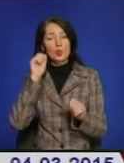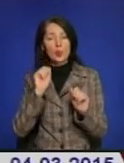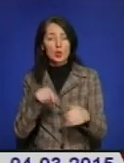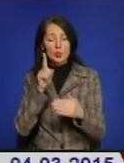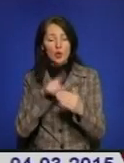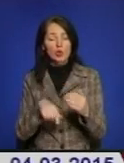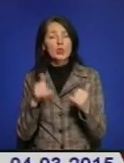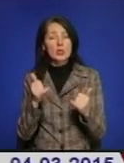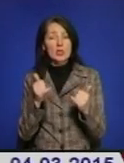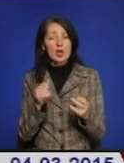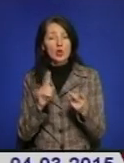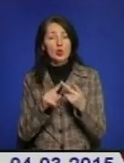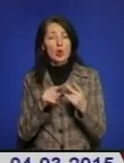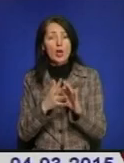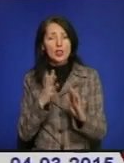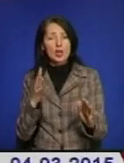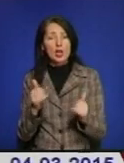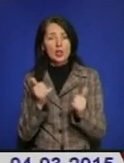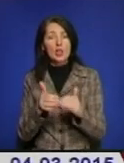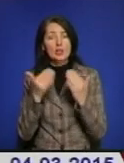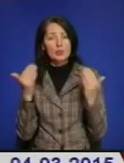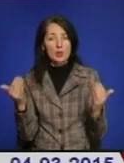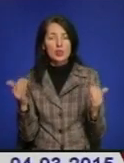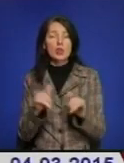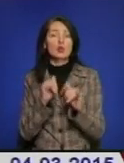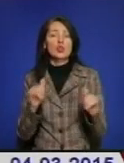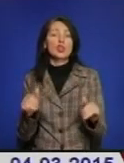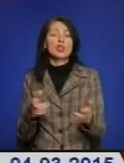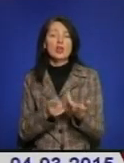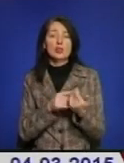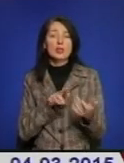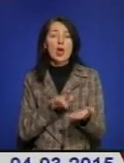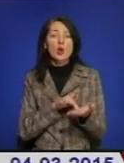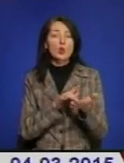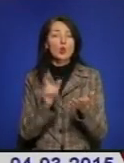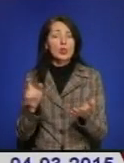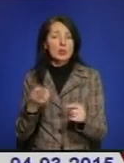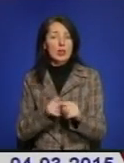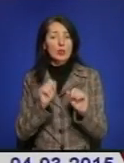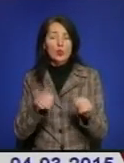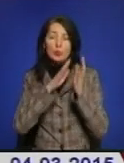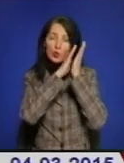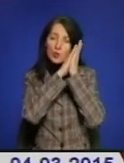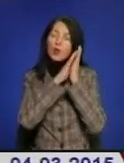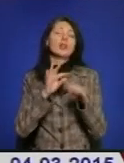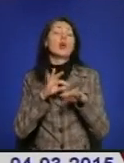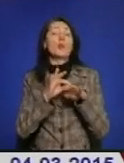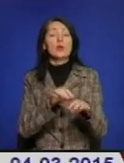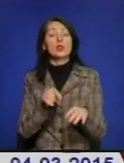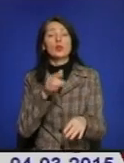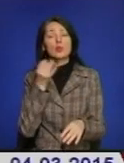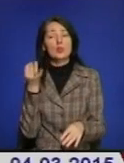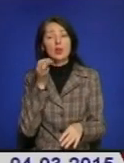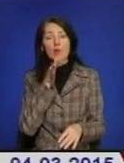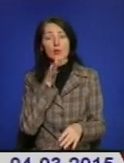переконатися і зараз. Друга черга для збільшення, для розширення числа туристів, які можуть тут заночувати, які можуть провести тут цікавий час,